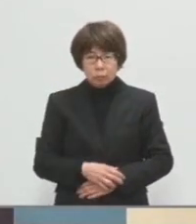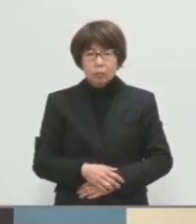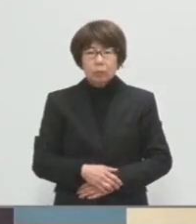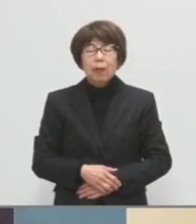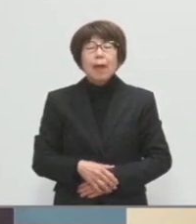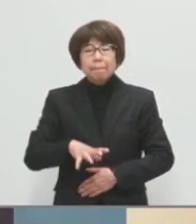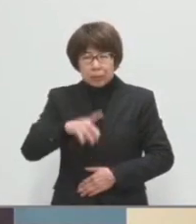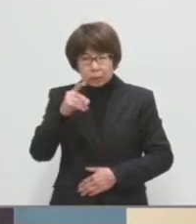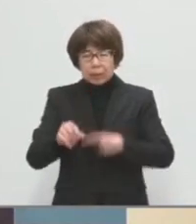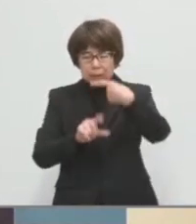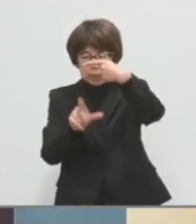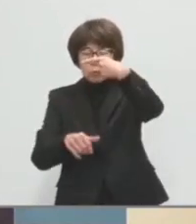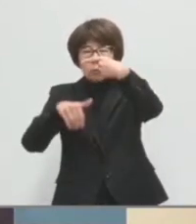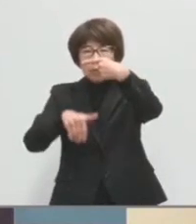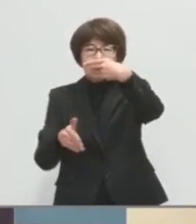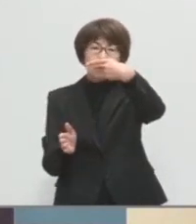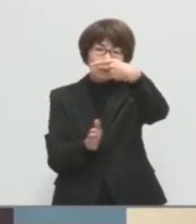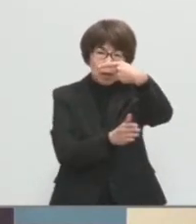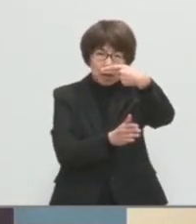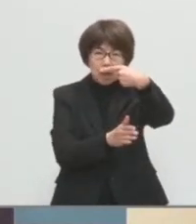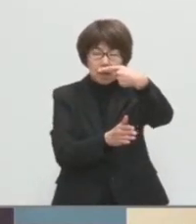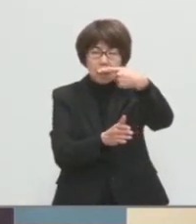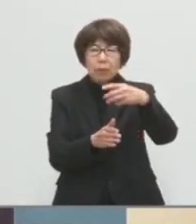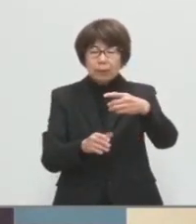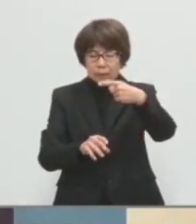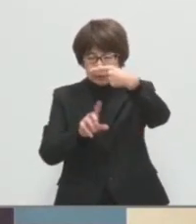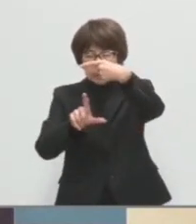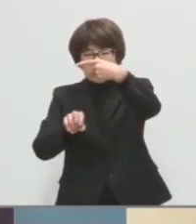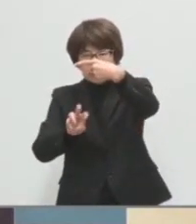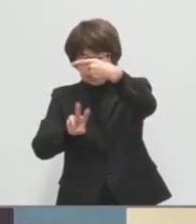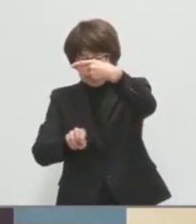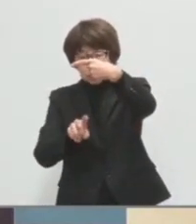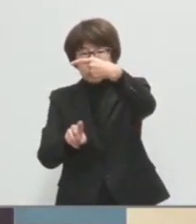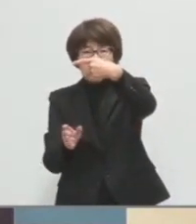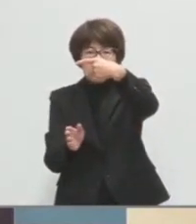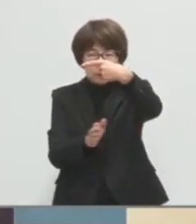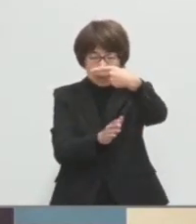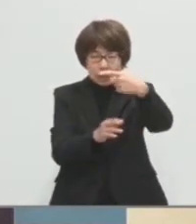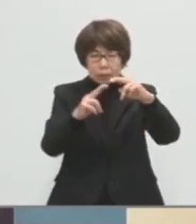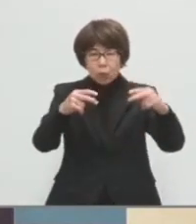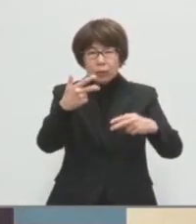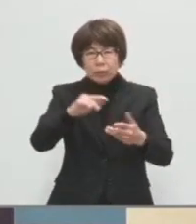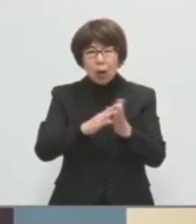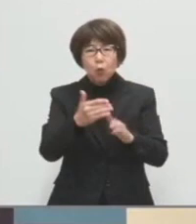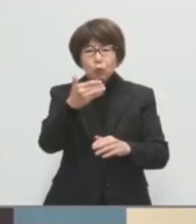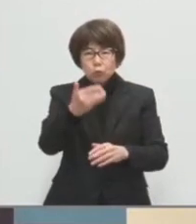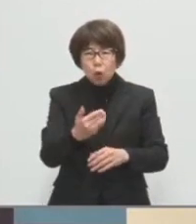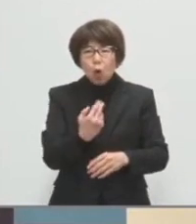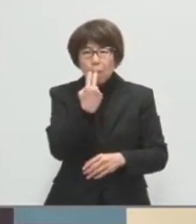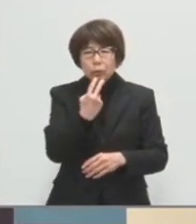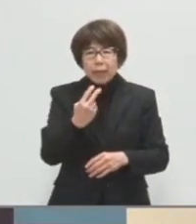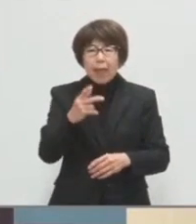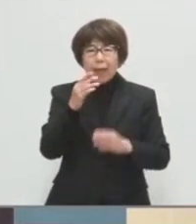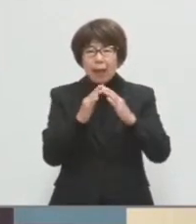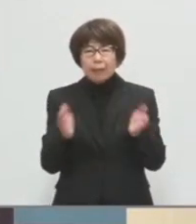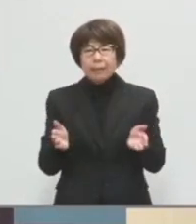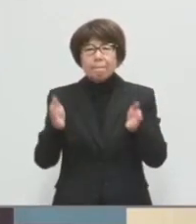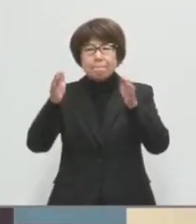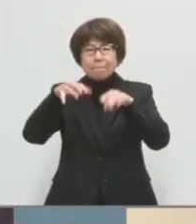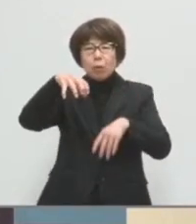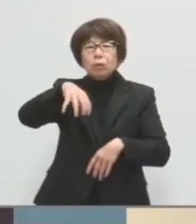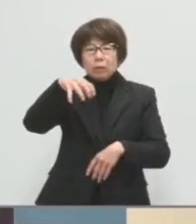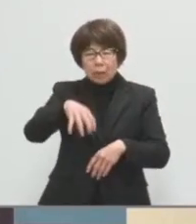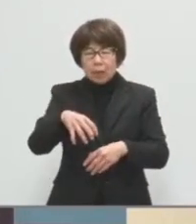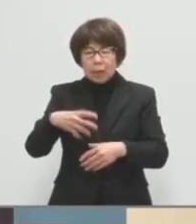1月末から開くた敵が1月31日からですが静岡市葵区のもくせい会館にをきまして